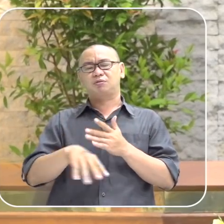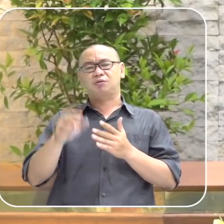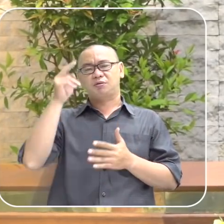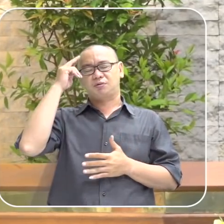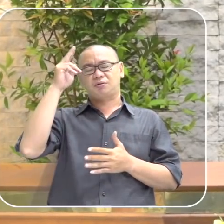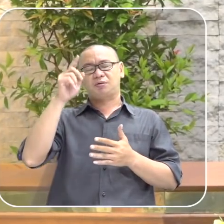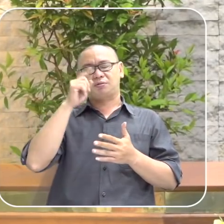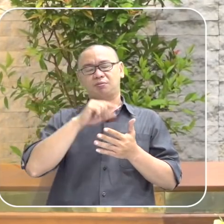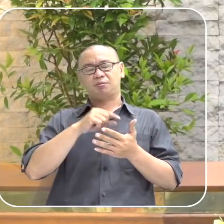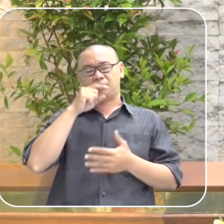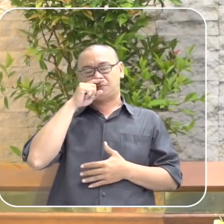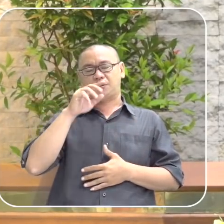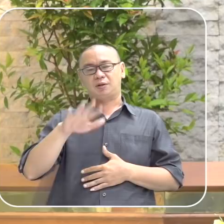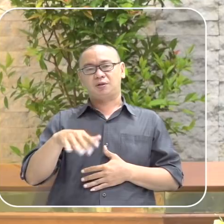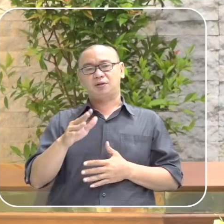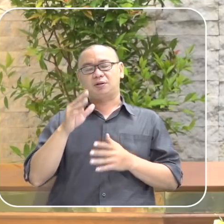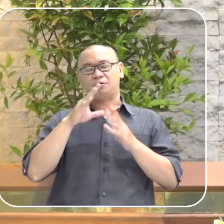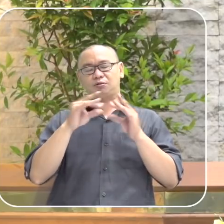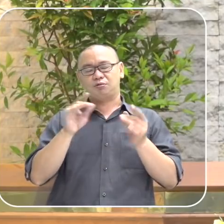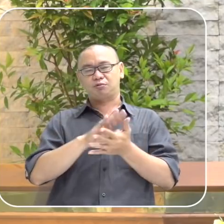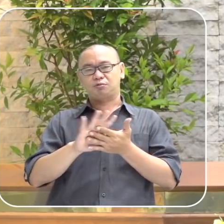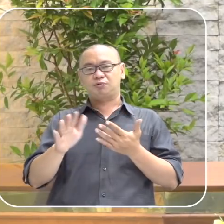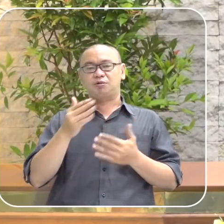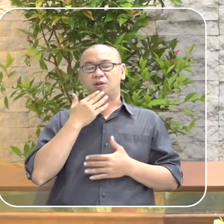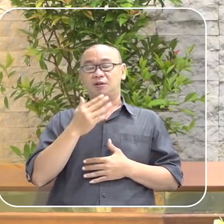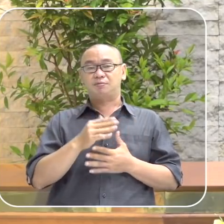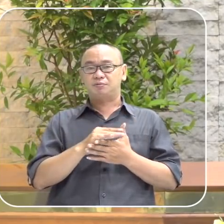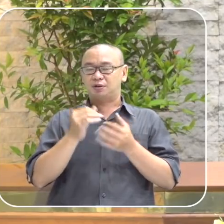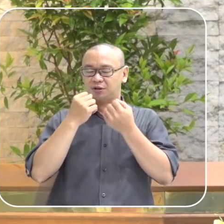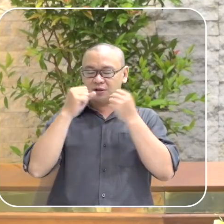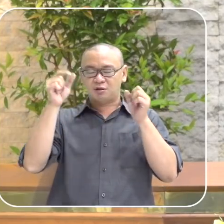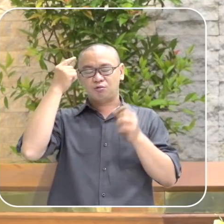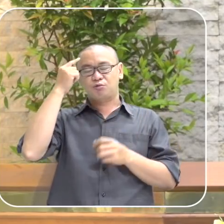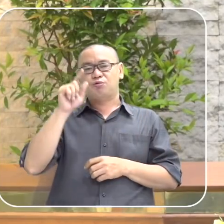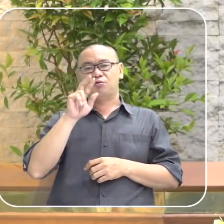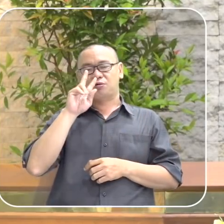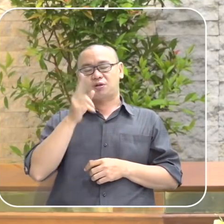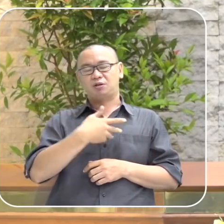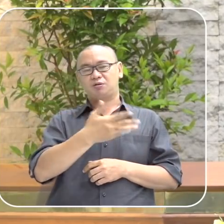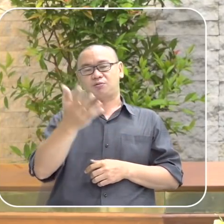Kudus. Salam dan damai sejahtera bagi saudara sekalian. Amin.